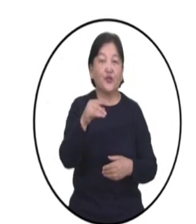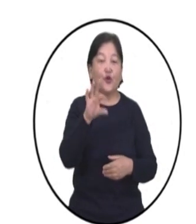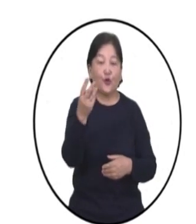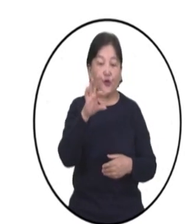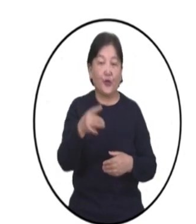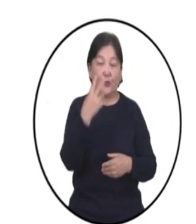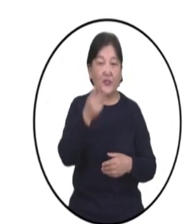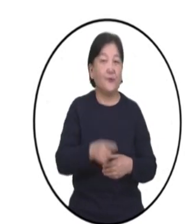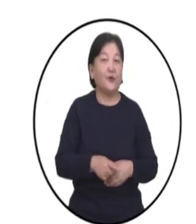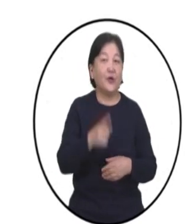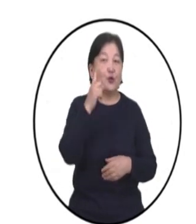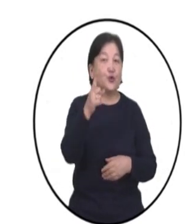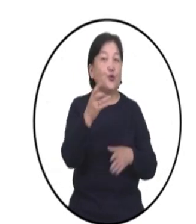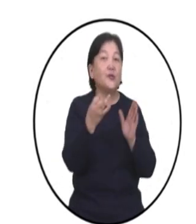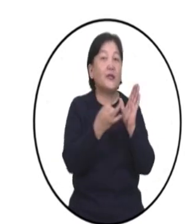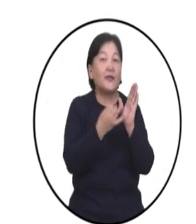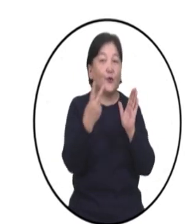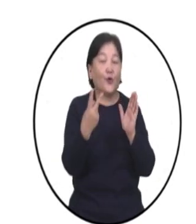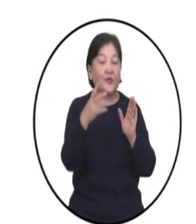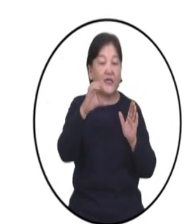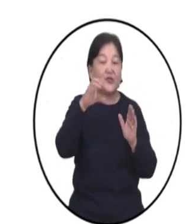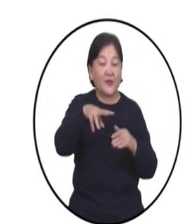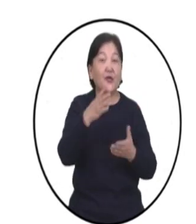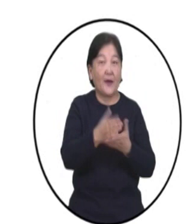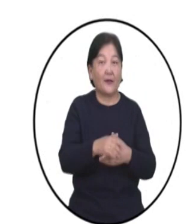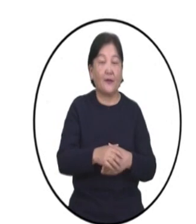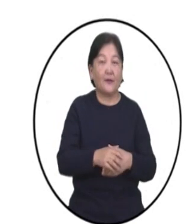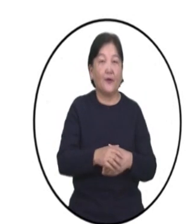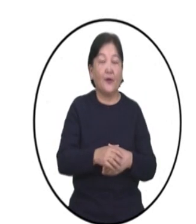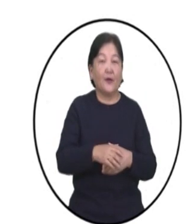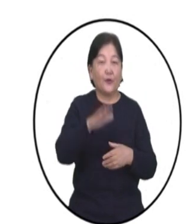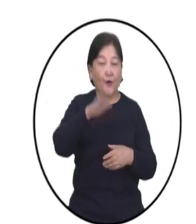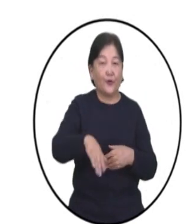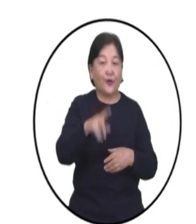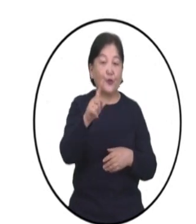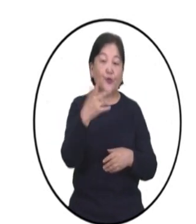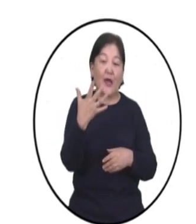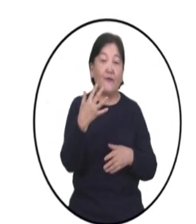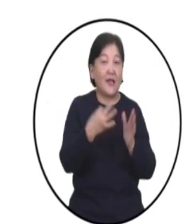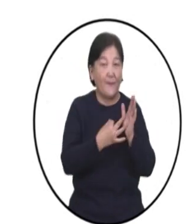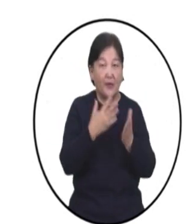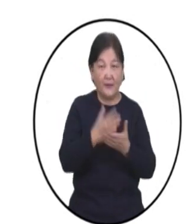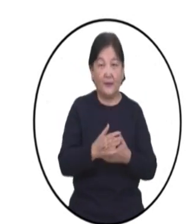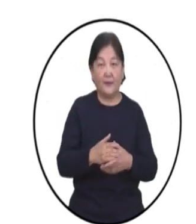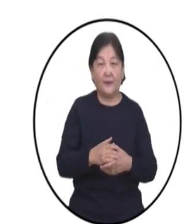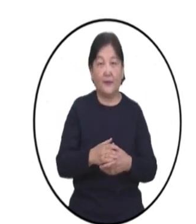утга харгалзаж байна. За, доод кавертэлийг аваад үзэх юм бол 158 харгалзаж байна. Дээд кавертэл нь